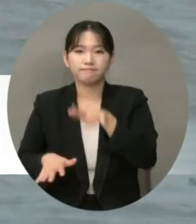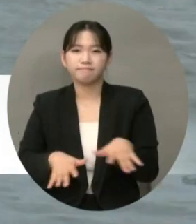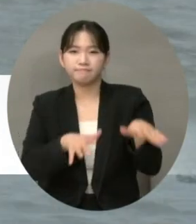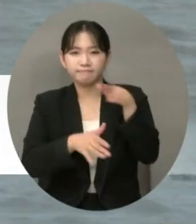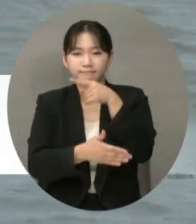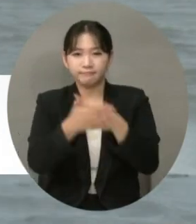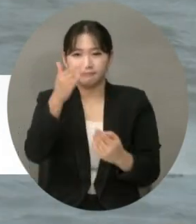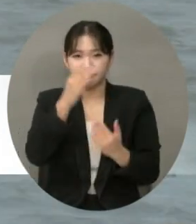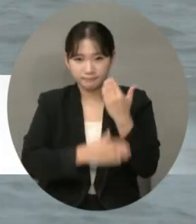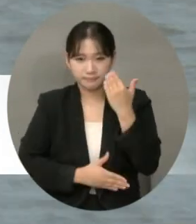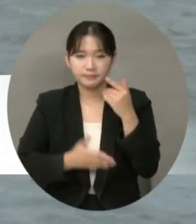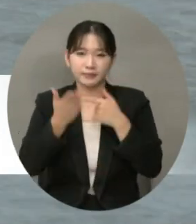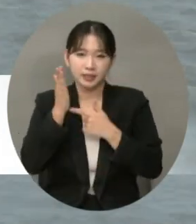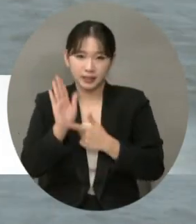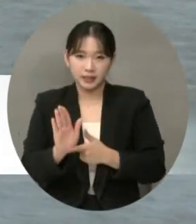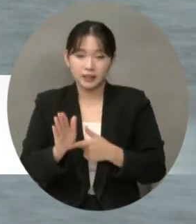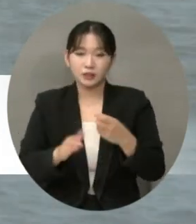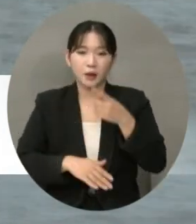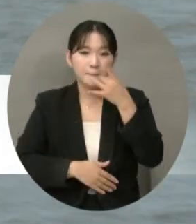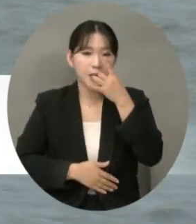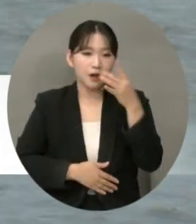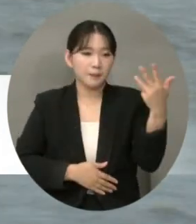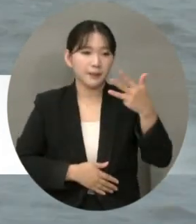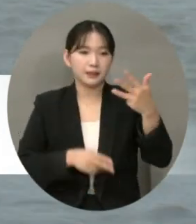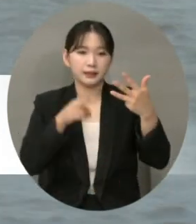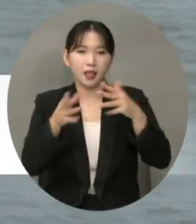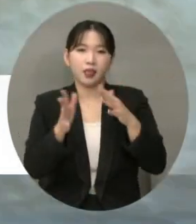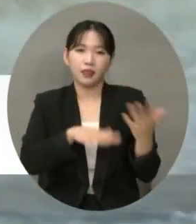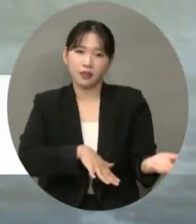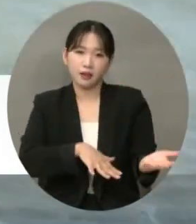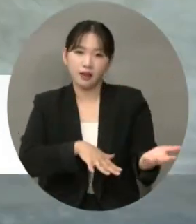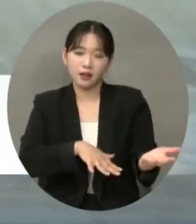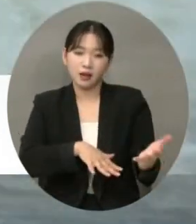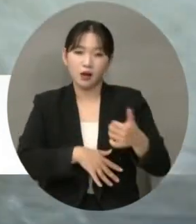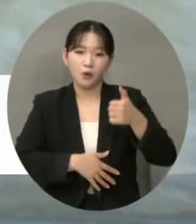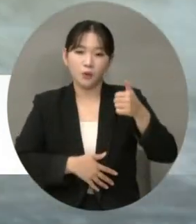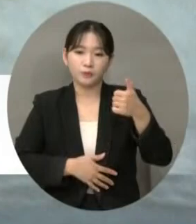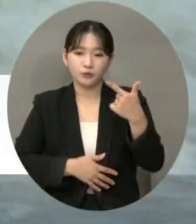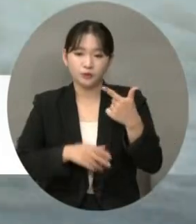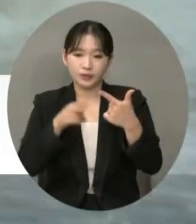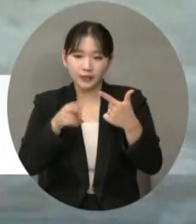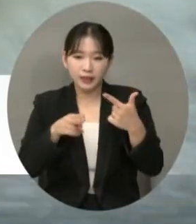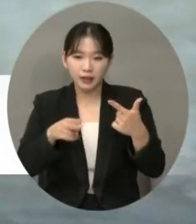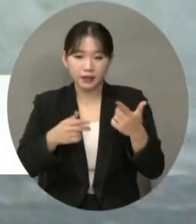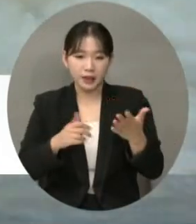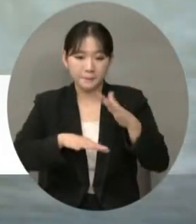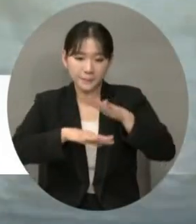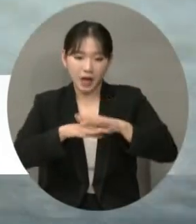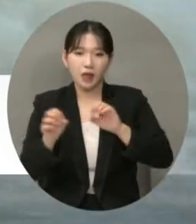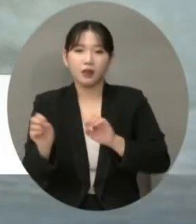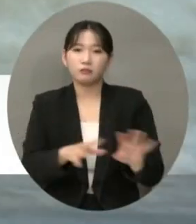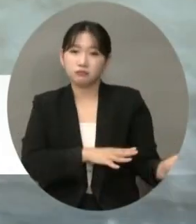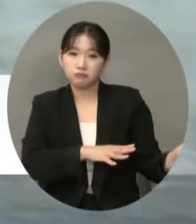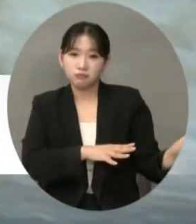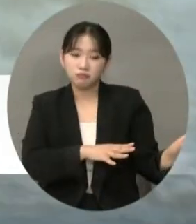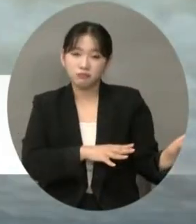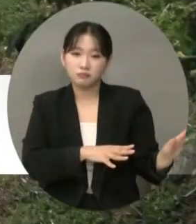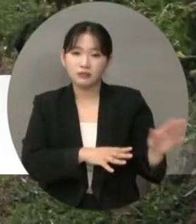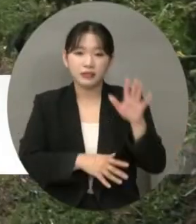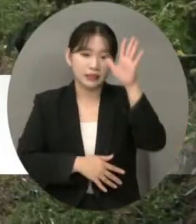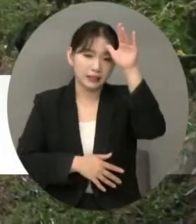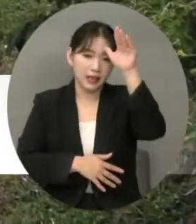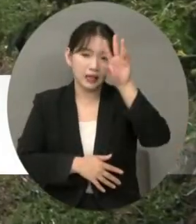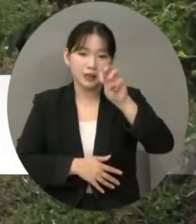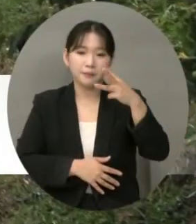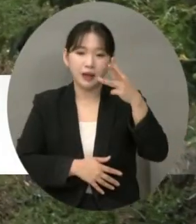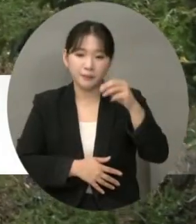입었다고 밝혔습니다. 또 벼 8천여 헥타르가 쓰러지고 56헥타르 규모의 농경지가 유실됐고 닭